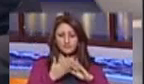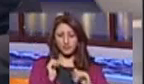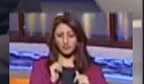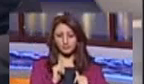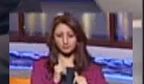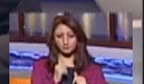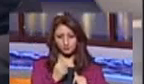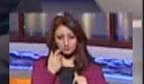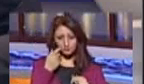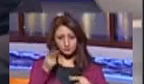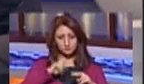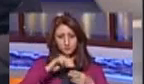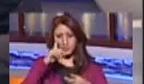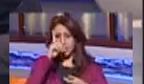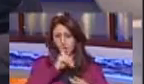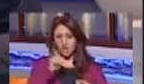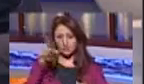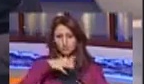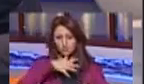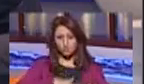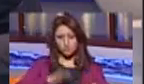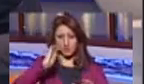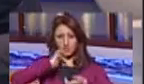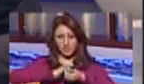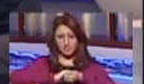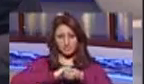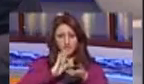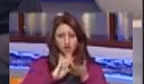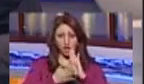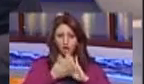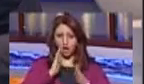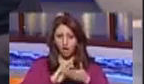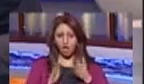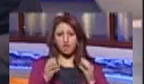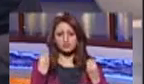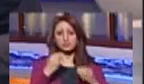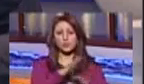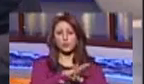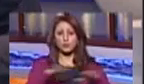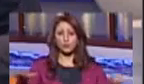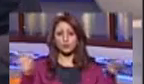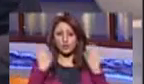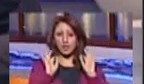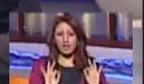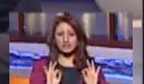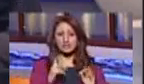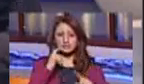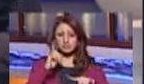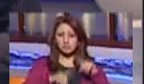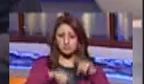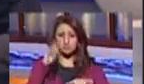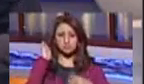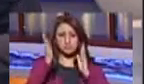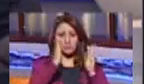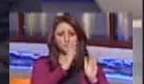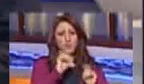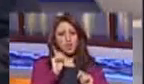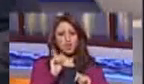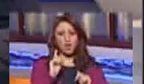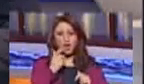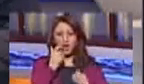بعد إعلان وسخط الأزهر اللي كانت مبادرة رائعة من شباب فعلا بيحب بلده، مش معقول تستمر